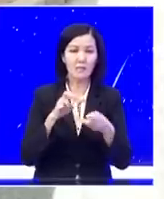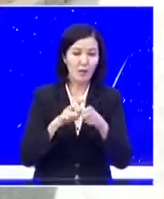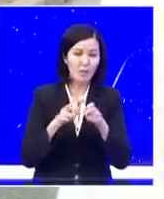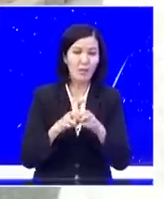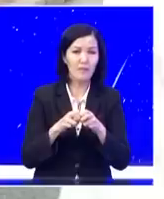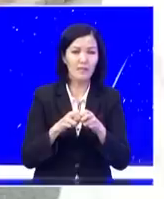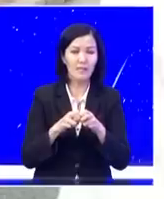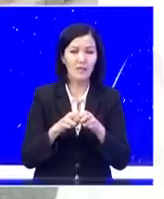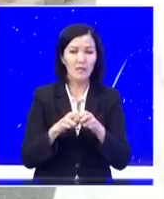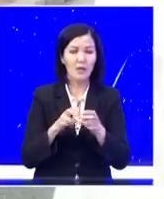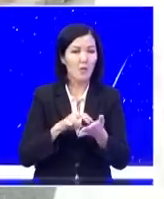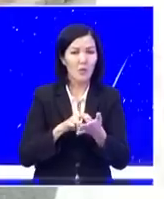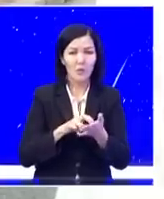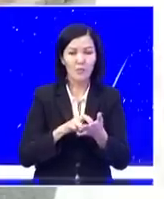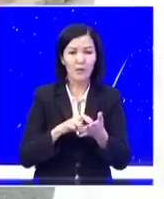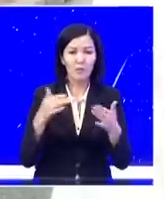алатын,